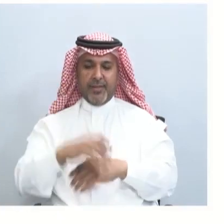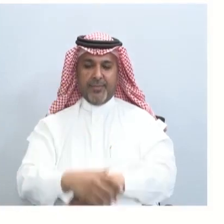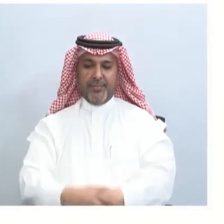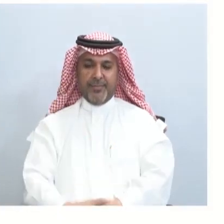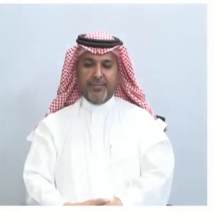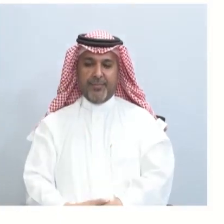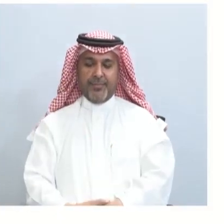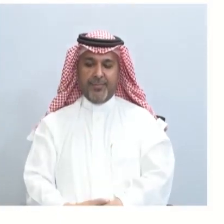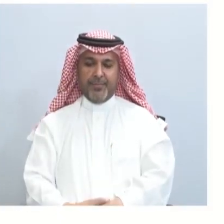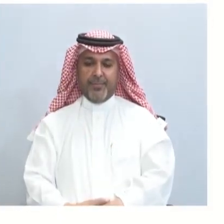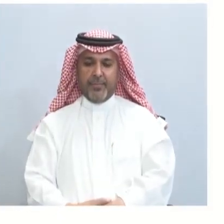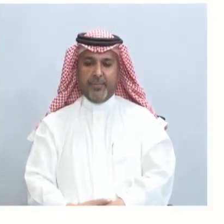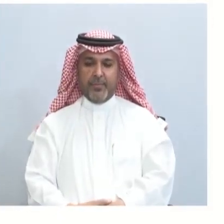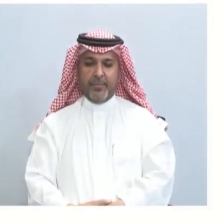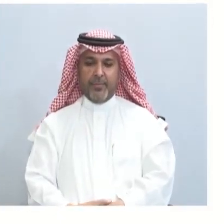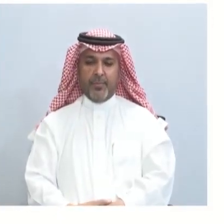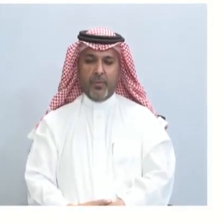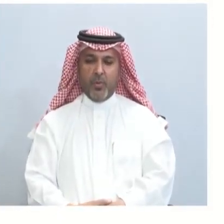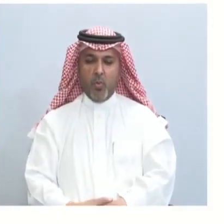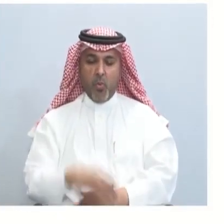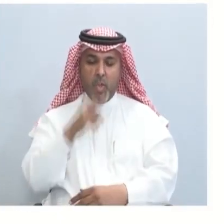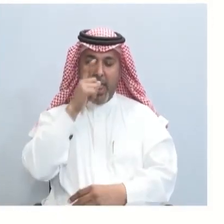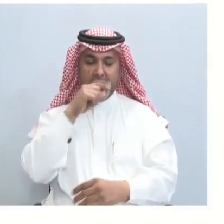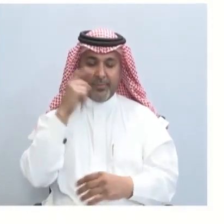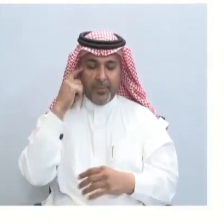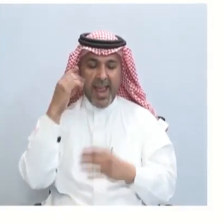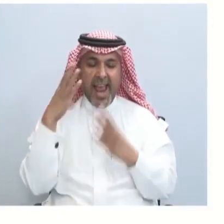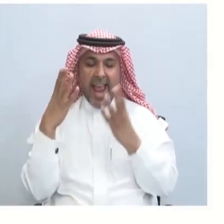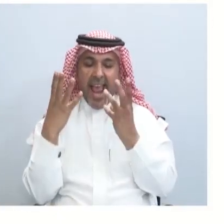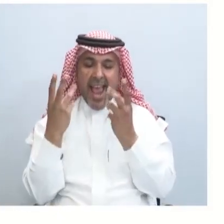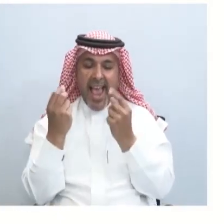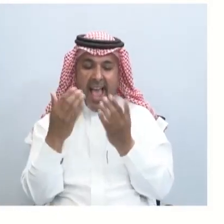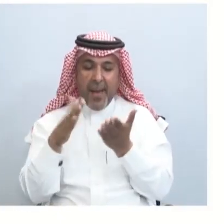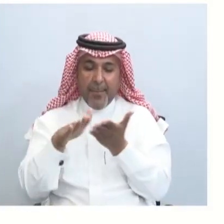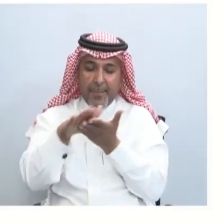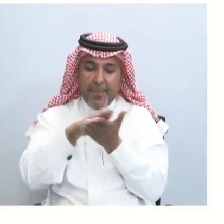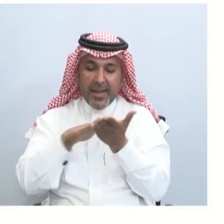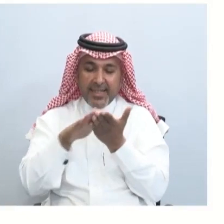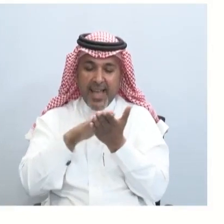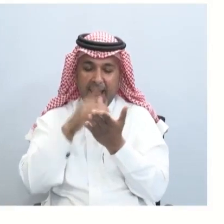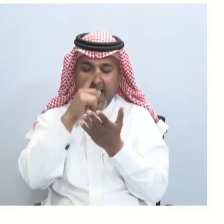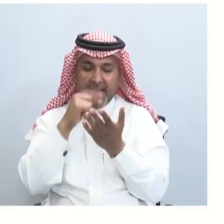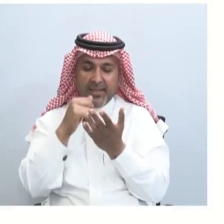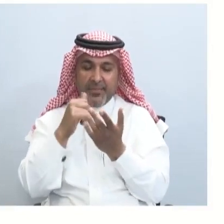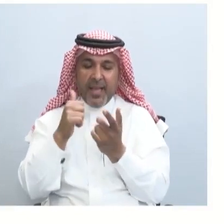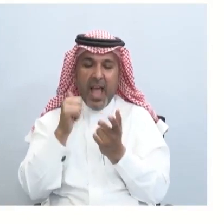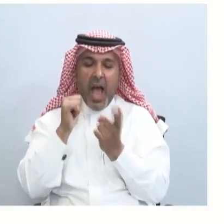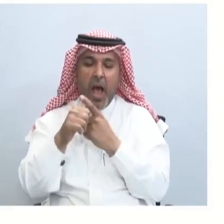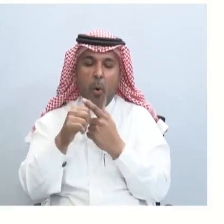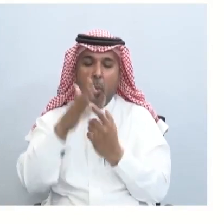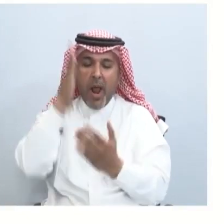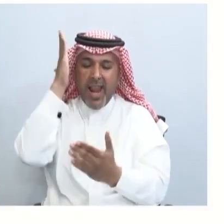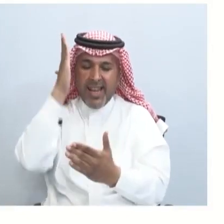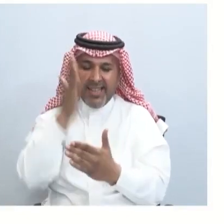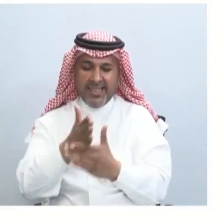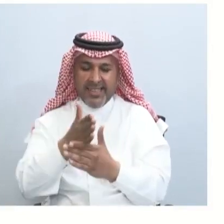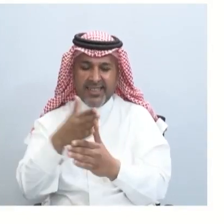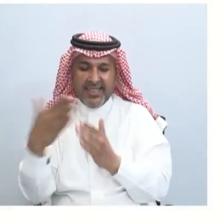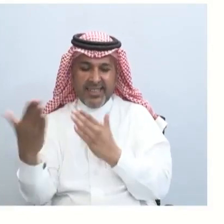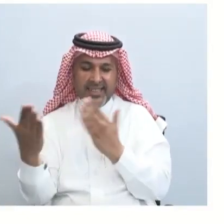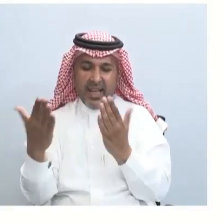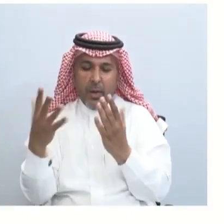ايضا في هذا اليوم تعلمنا انه لحساب مساحه الشكل المركب قم بتجزئته لاشكال تعرف مساحتها